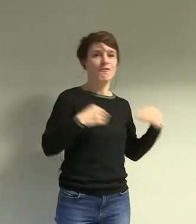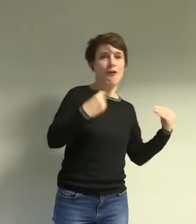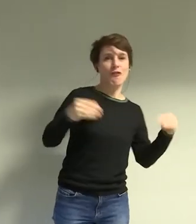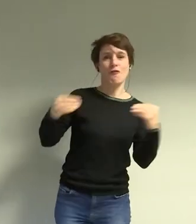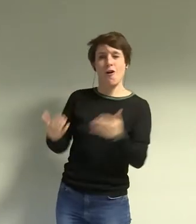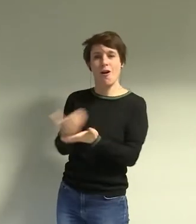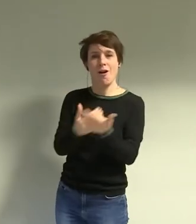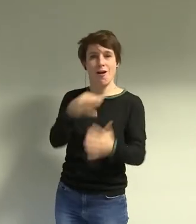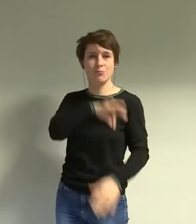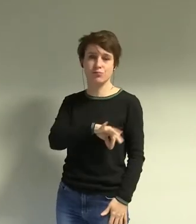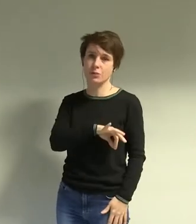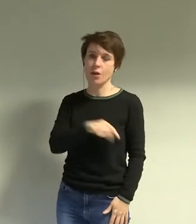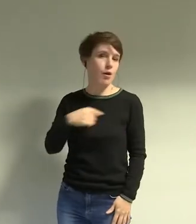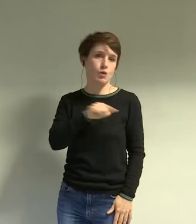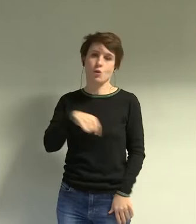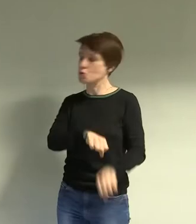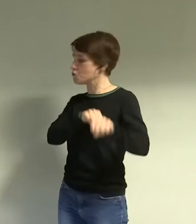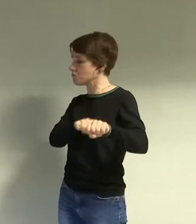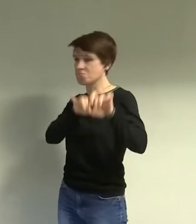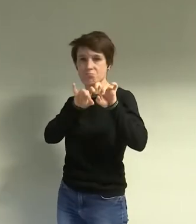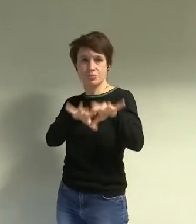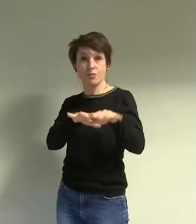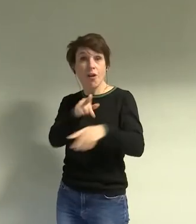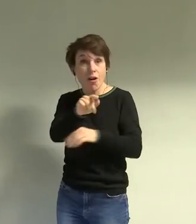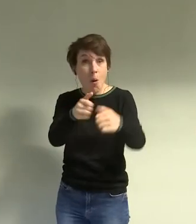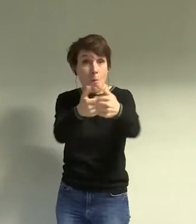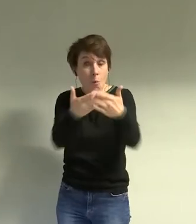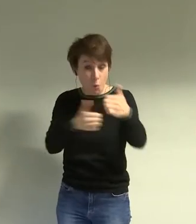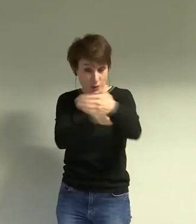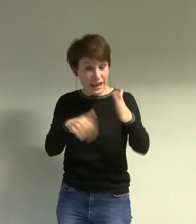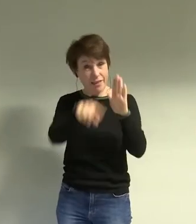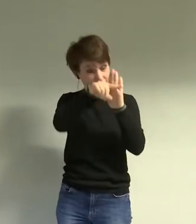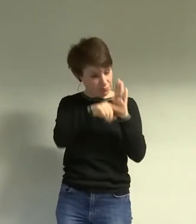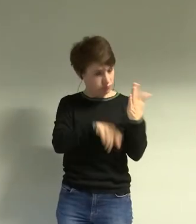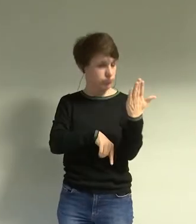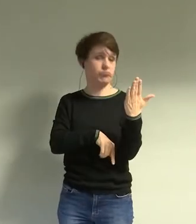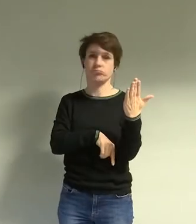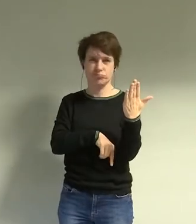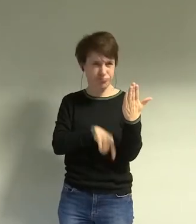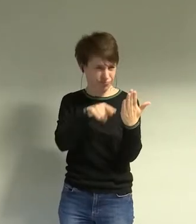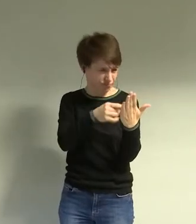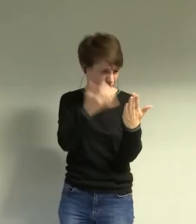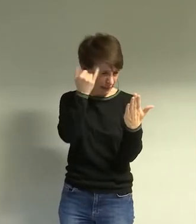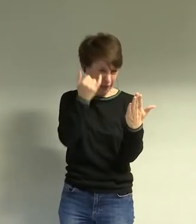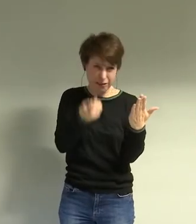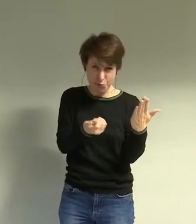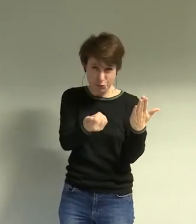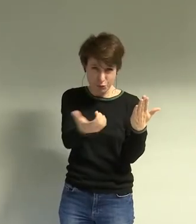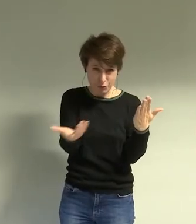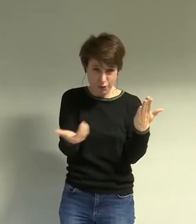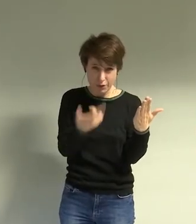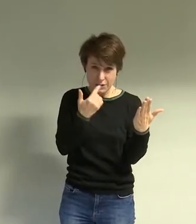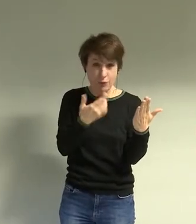pas dans votre cadre qui est d'ailleurs extrêmement pauvre contrairement aux apparences qui se moque même des grenoblois lorsque dans votre